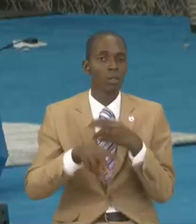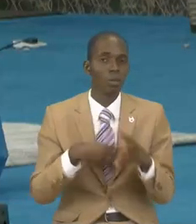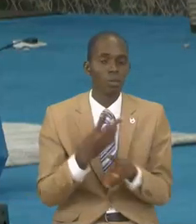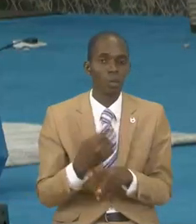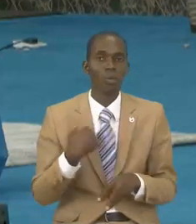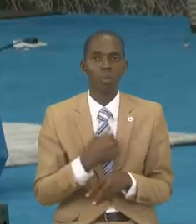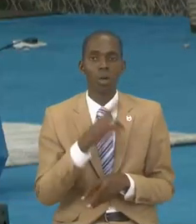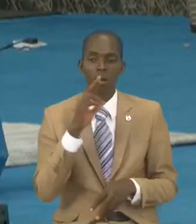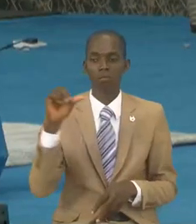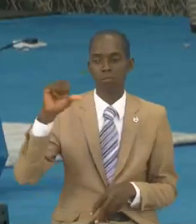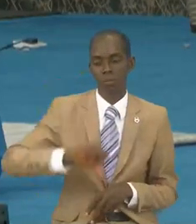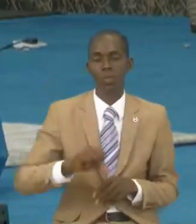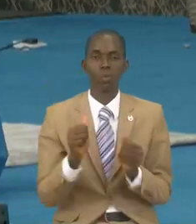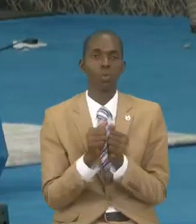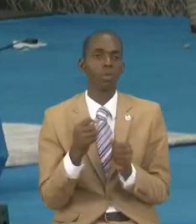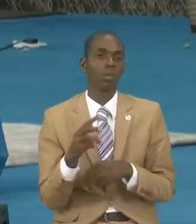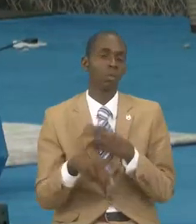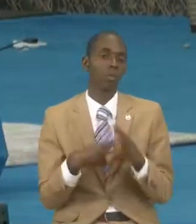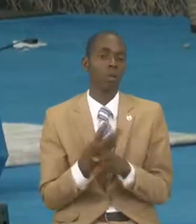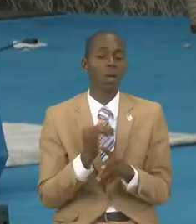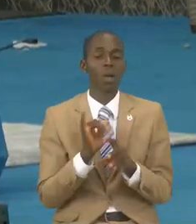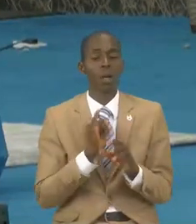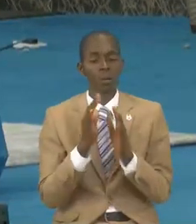sommes condamnés aussi avec le monde. Mais je prie